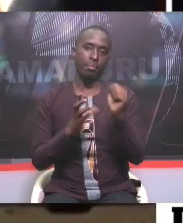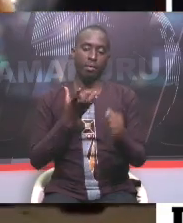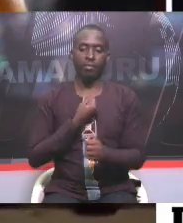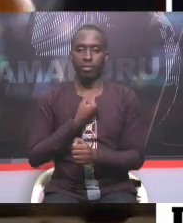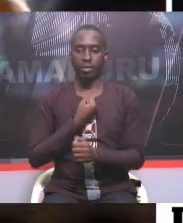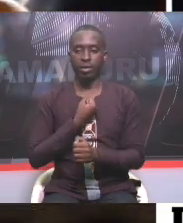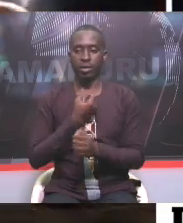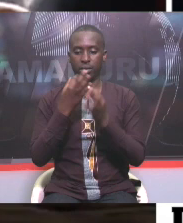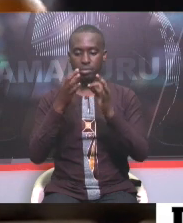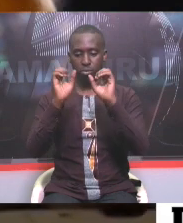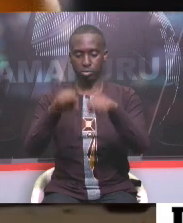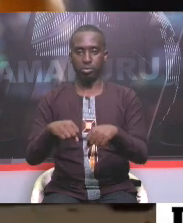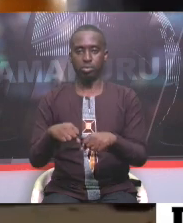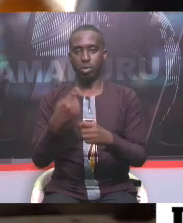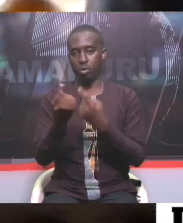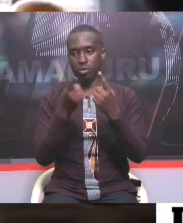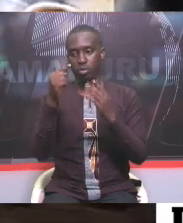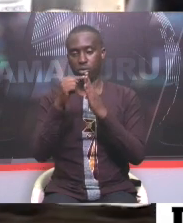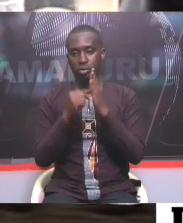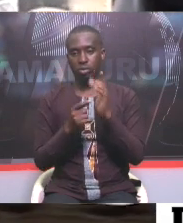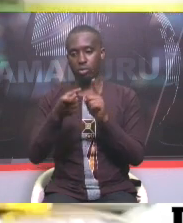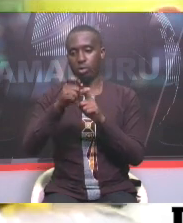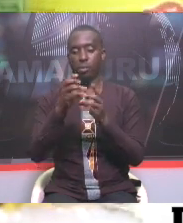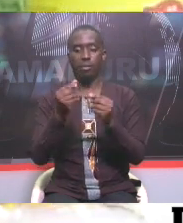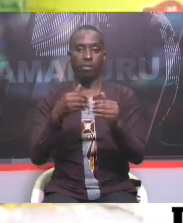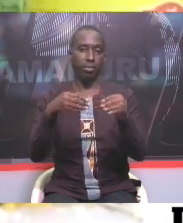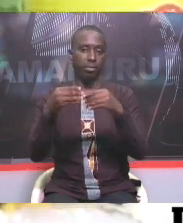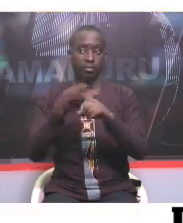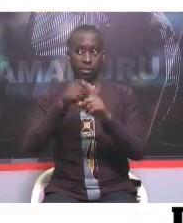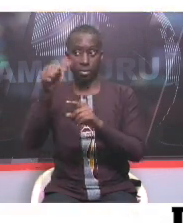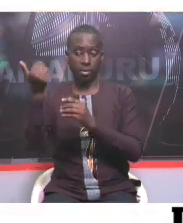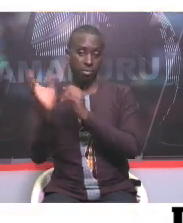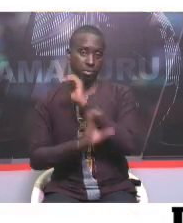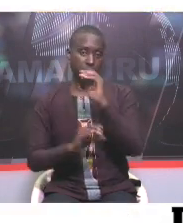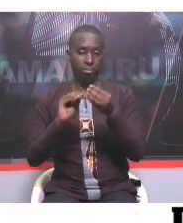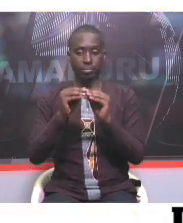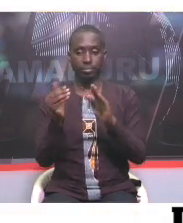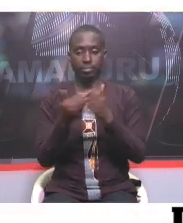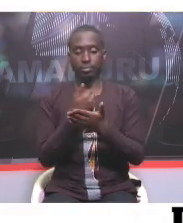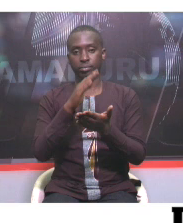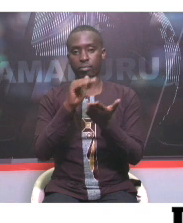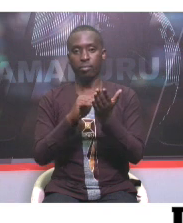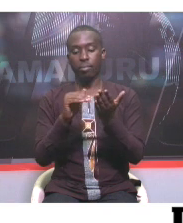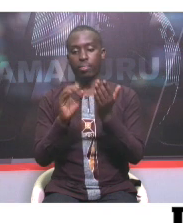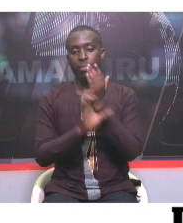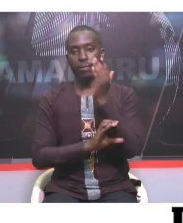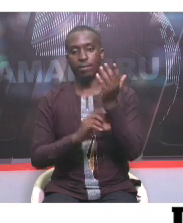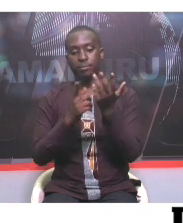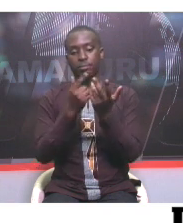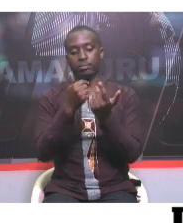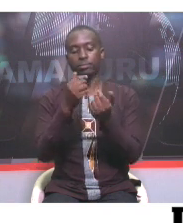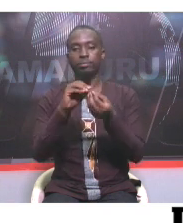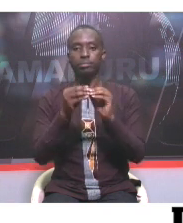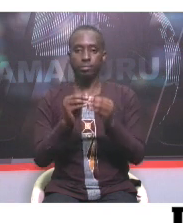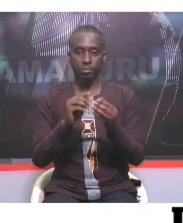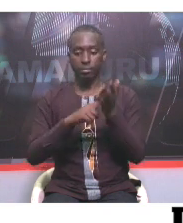tudafitiyeho ububasha. Usibye ingingo y'izamuka ry'ibiciro rituruka mu mahanga, iyi mibare mishya y'ikigo cy'igihugu kibarurisha mibare irerekana ko ibiciro